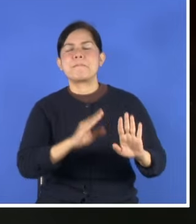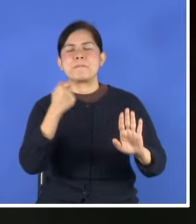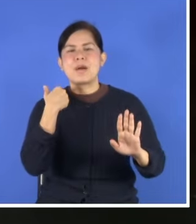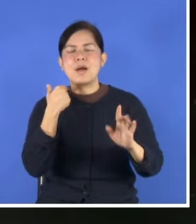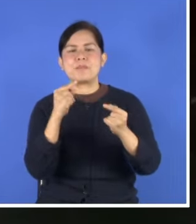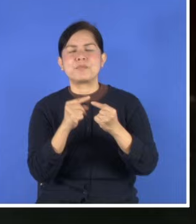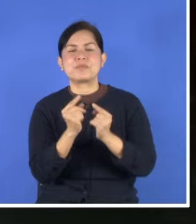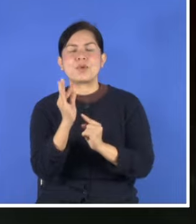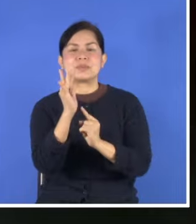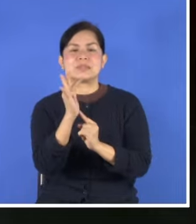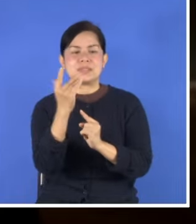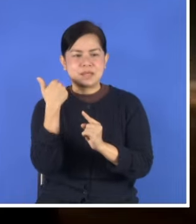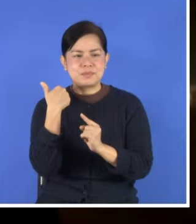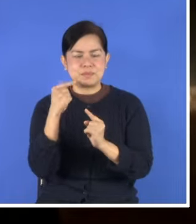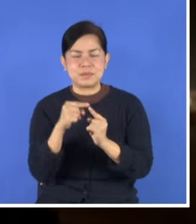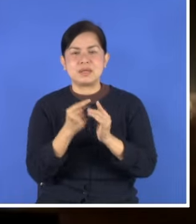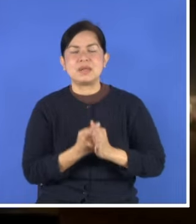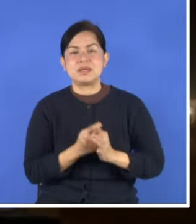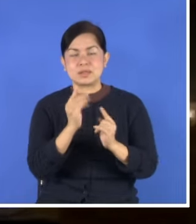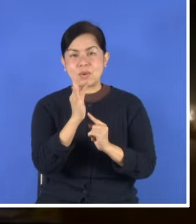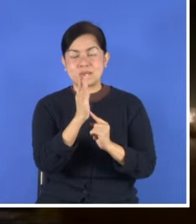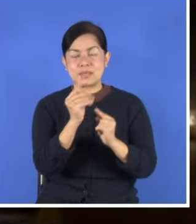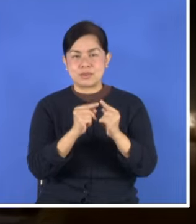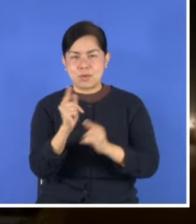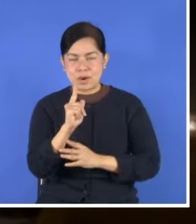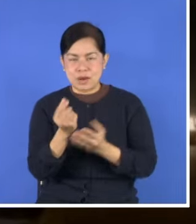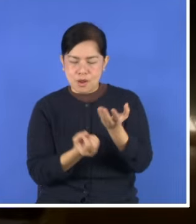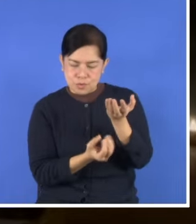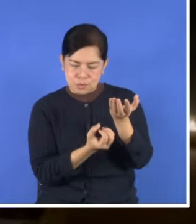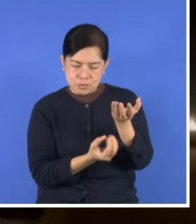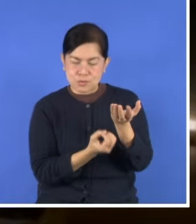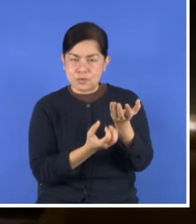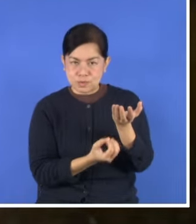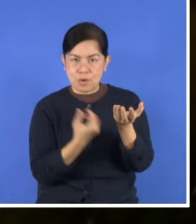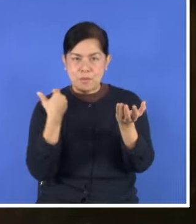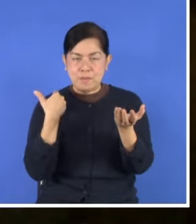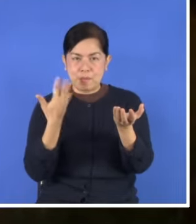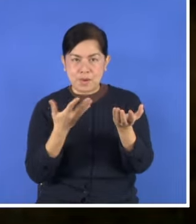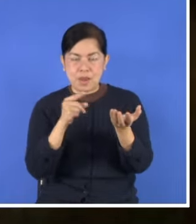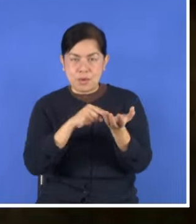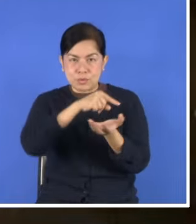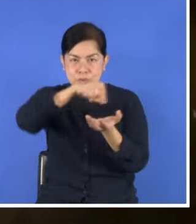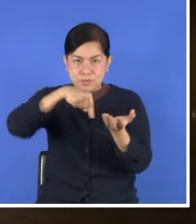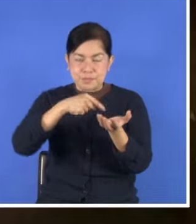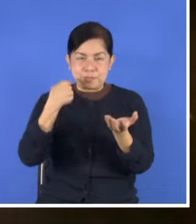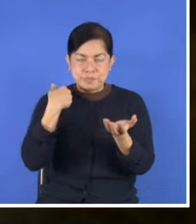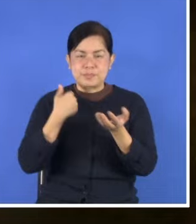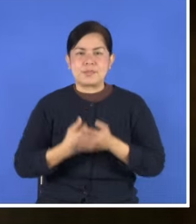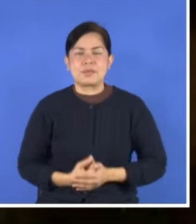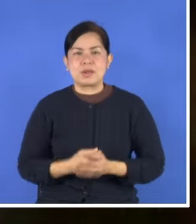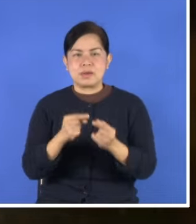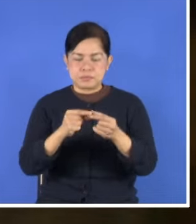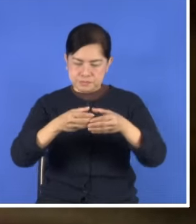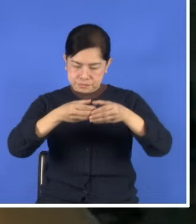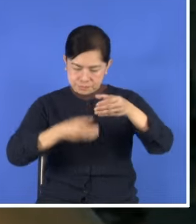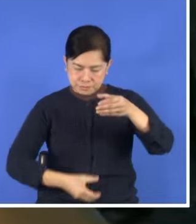เอาเทียนไขมาต้มเทใส่พิมพ์ดินเผาแล้วก็ตั้งบนขากระบอกไม้ไผ่ส่วนไส้เทียนก็เป็นด้ายไส้เทียนน่ะคุณ